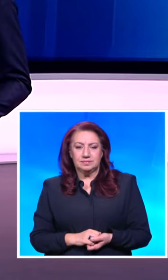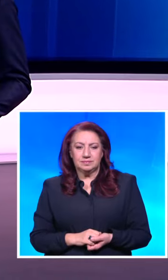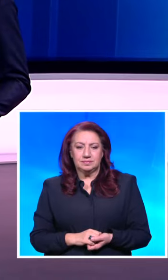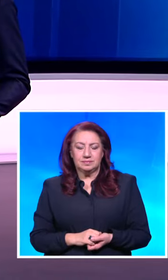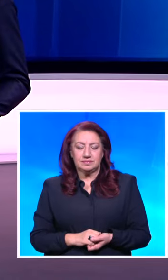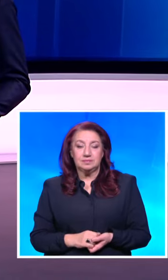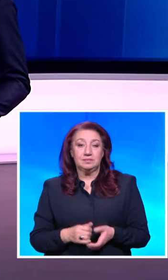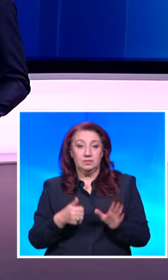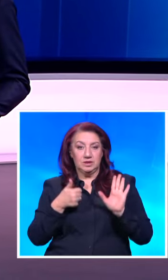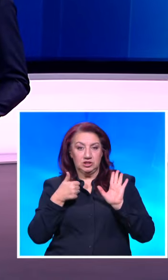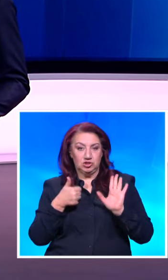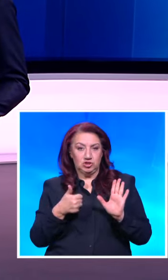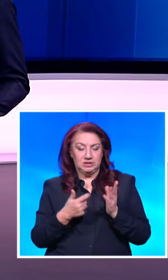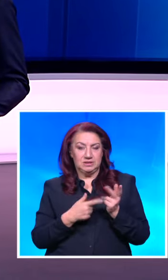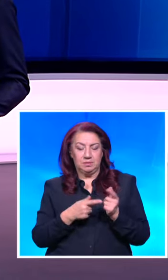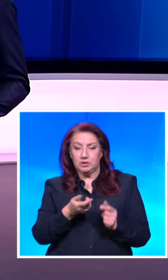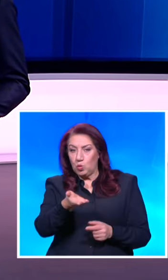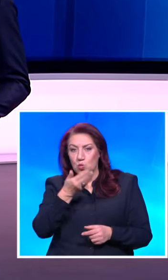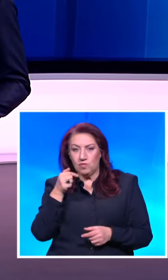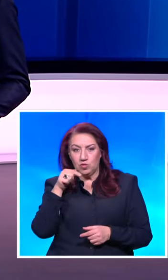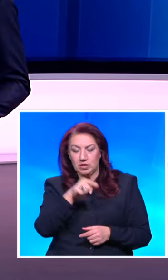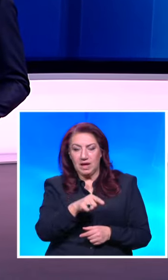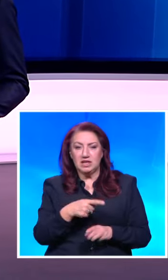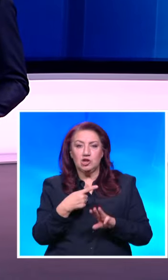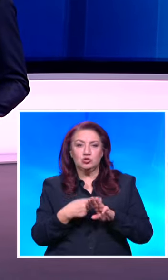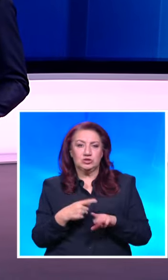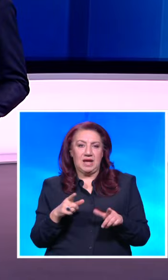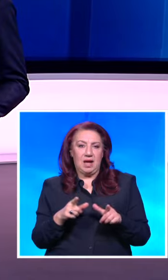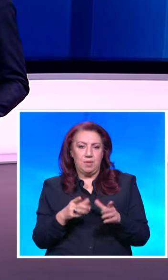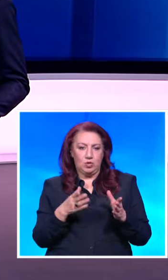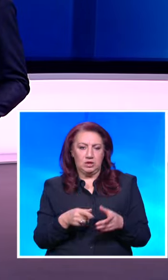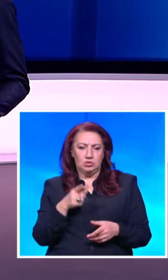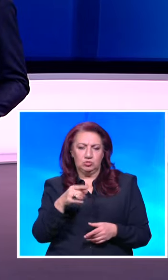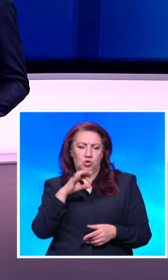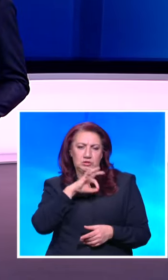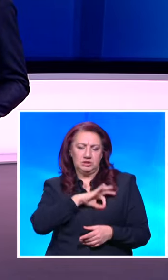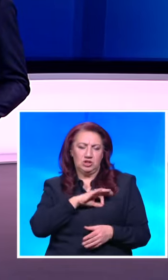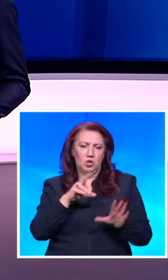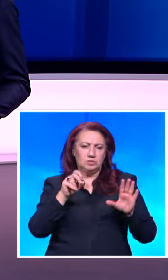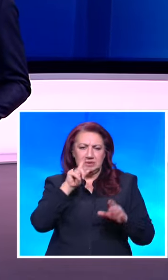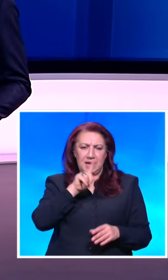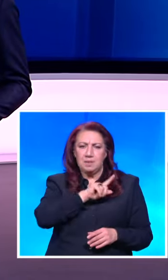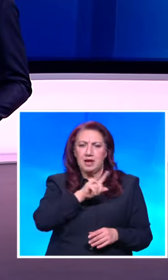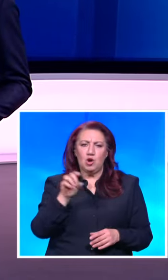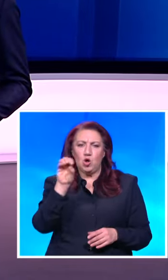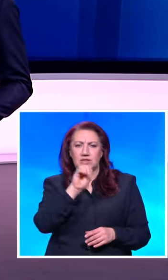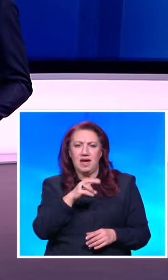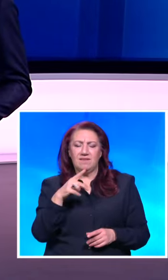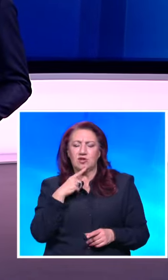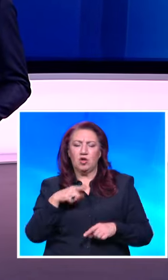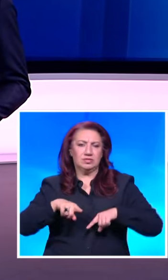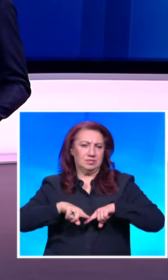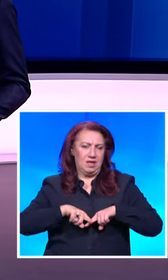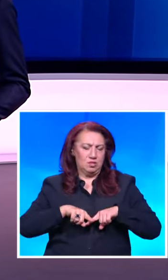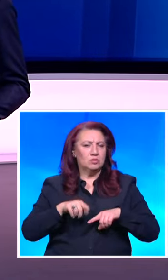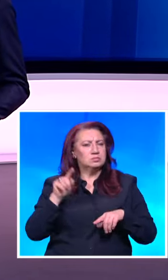Шестото уволнение на Жозе Мориньо в треньорската му кариера не носи само нещастие. Той е спечелил близо 80 милиона евро само от неустойки. Повече може